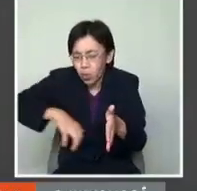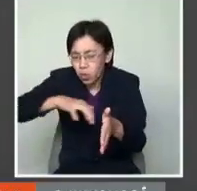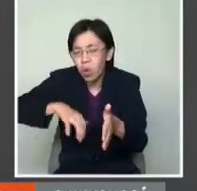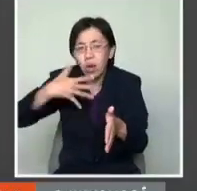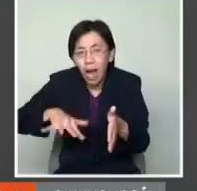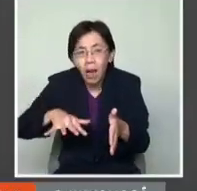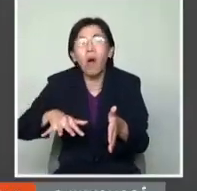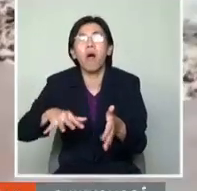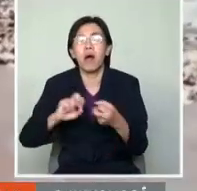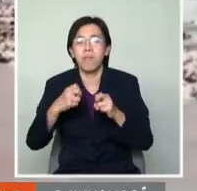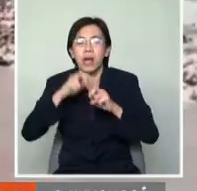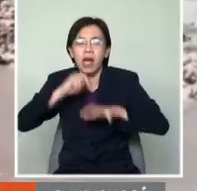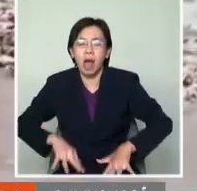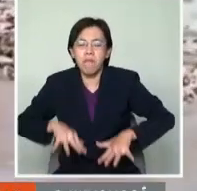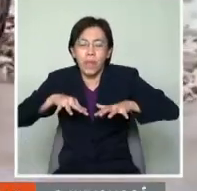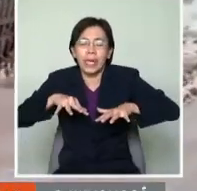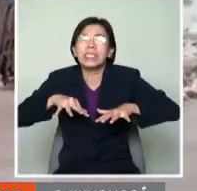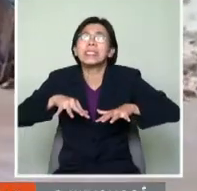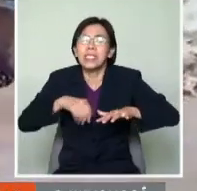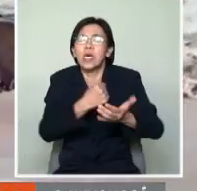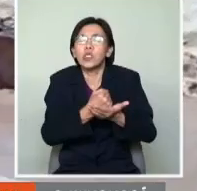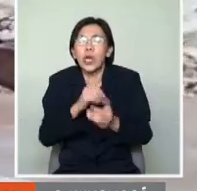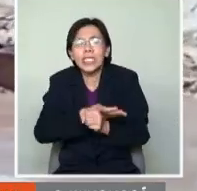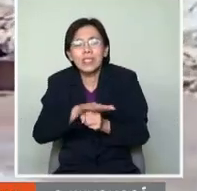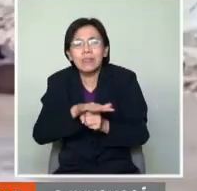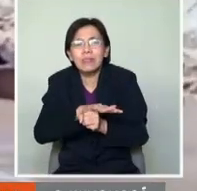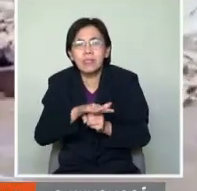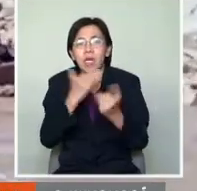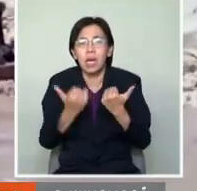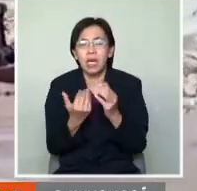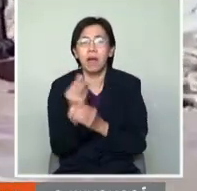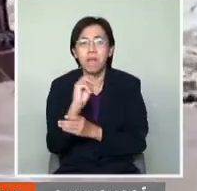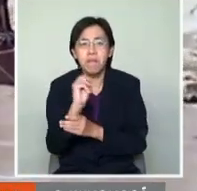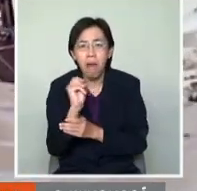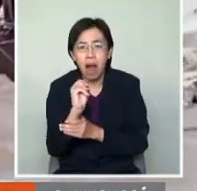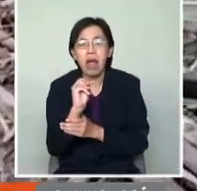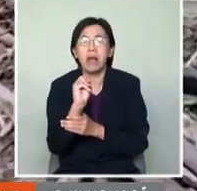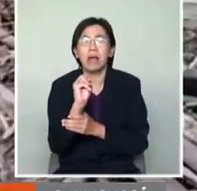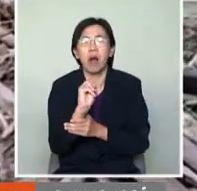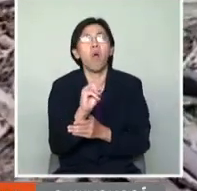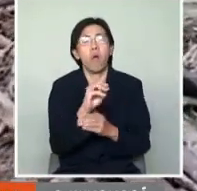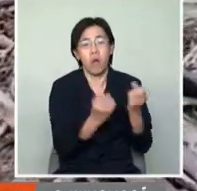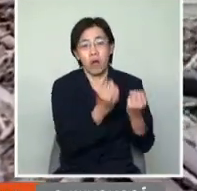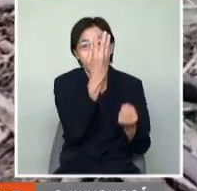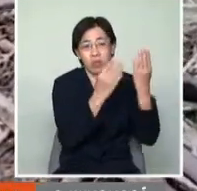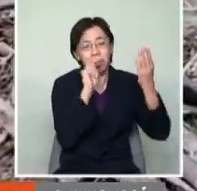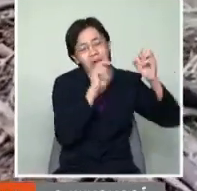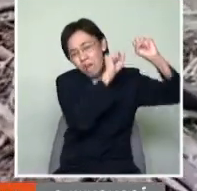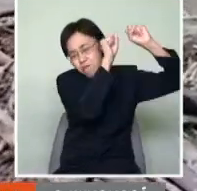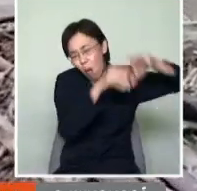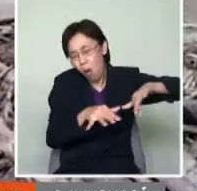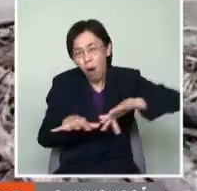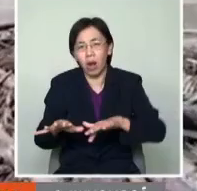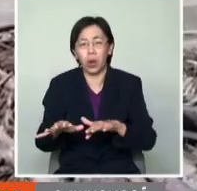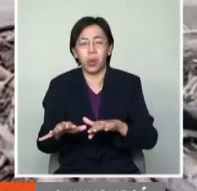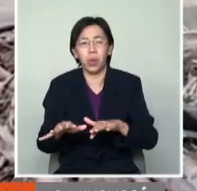ก็ทำให้ลดปัญหาน้ำท่วมไปได้มากนะคะแต่ว่าในครั้งนี้มีเศษไม้ไหลมากับกระแสน้ำเป็นจำนวนมากก็ลำ